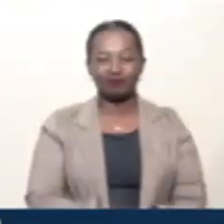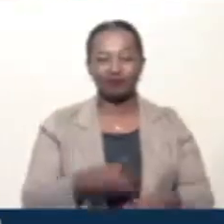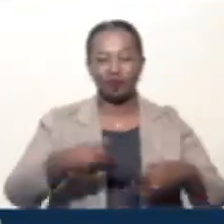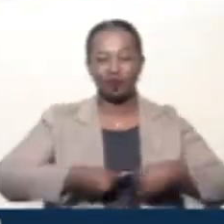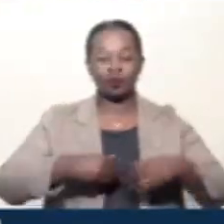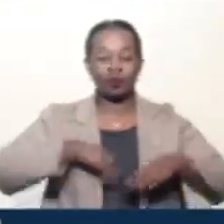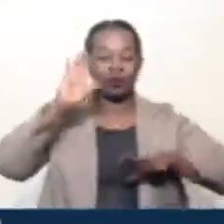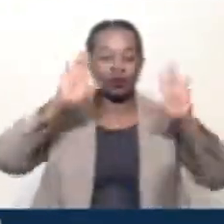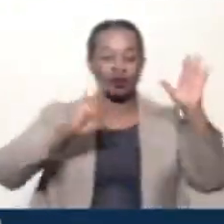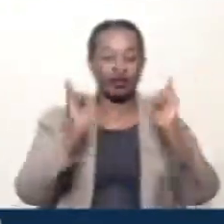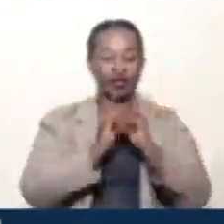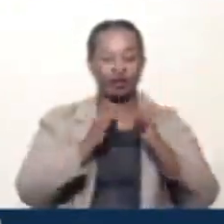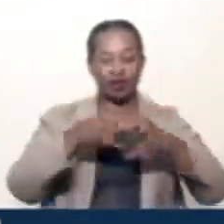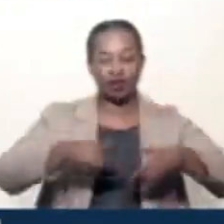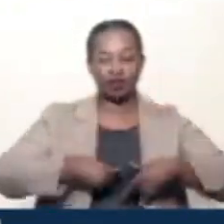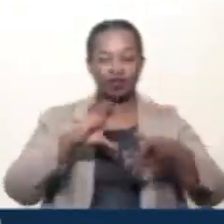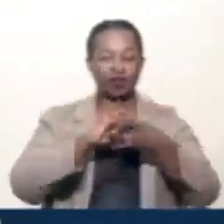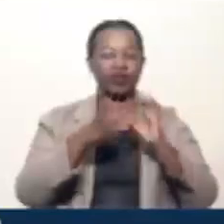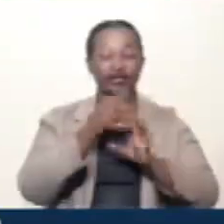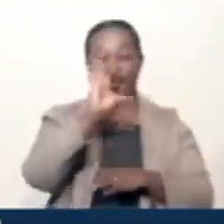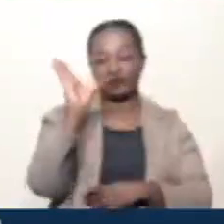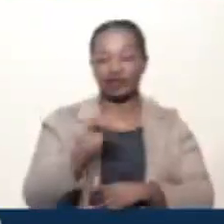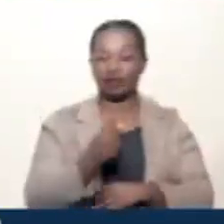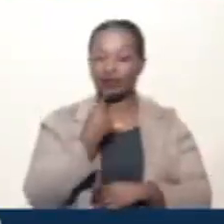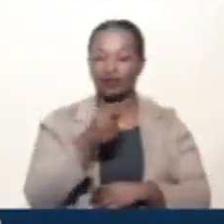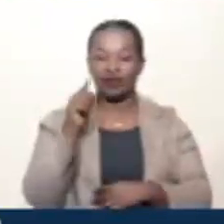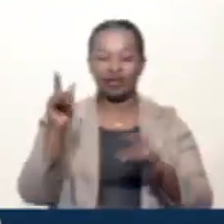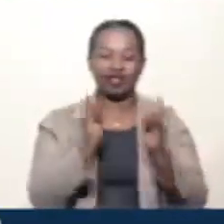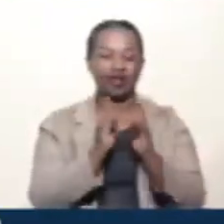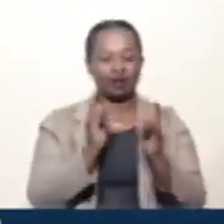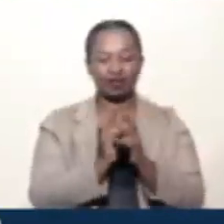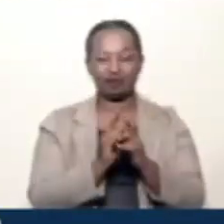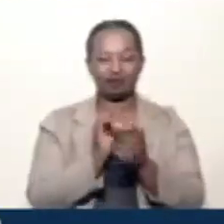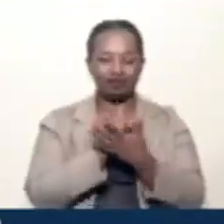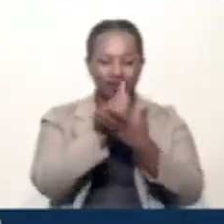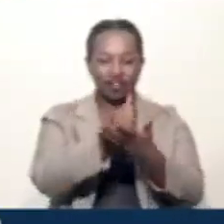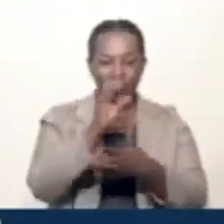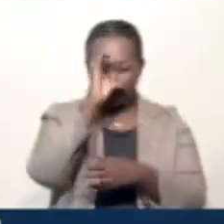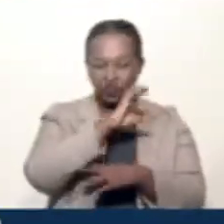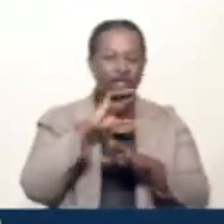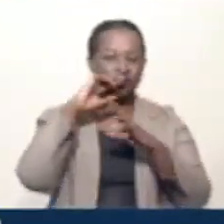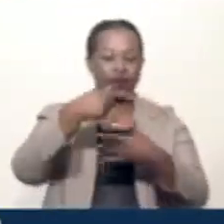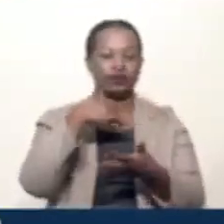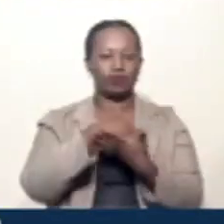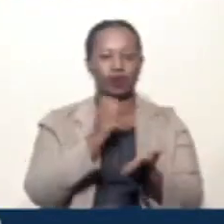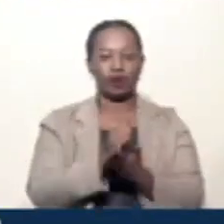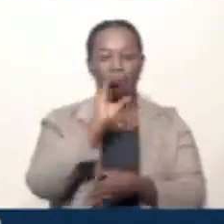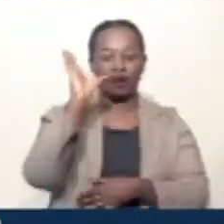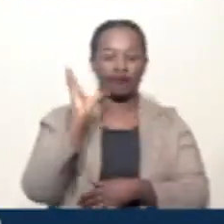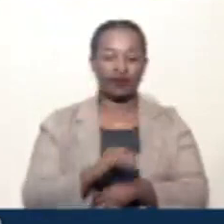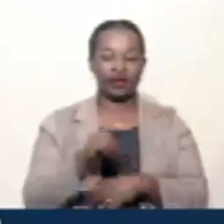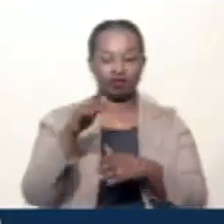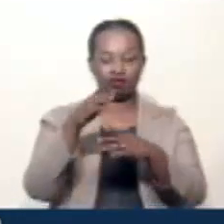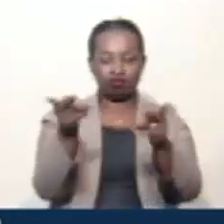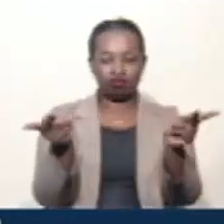Urubyiruko rwitabiriye inama ya Youth Connect Africa ruravuga ko iyi nama yarubereye umusemburo wo kwishakamo ibisubizo kuko Afrika ari umugabane